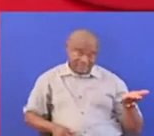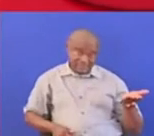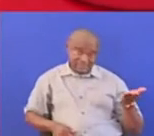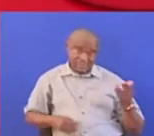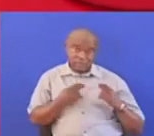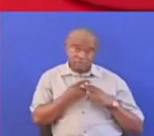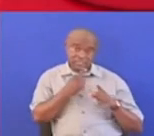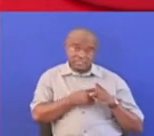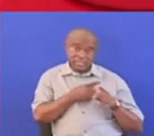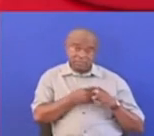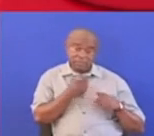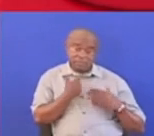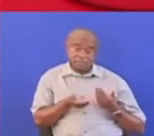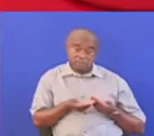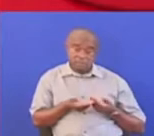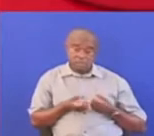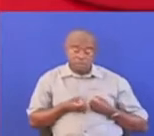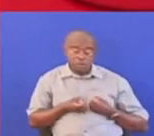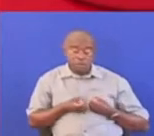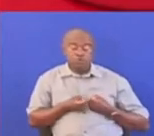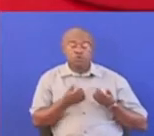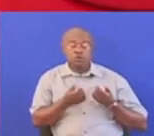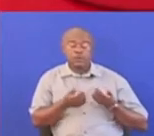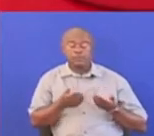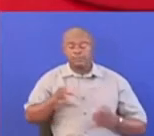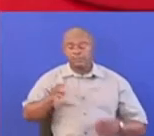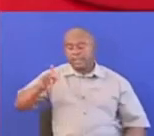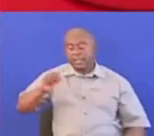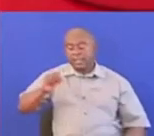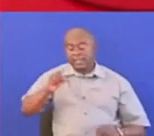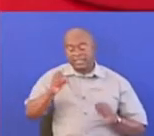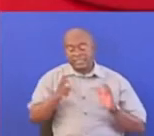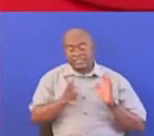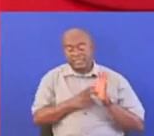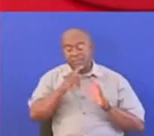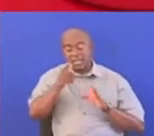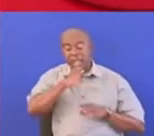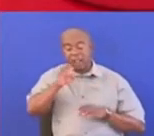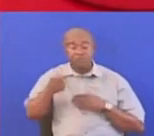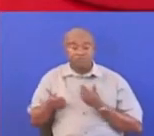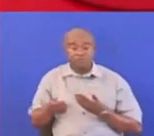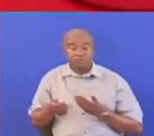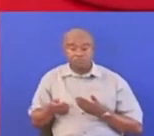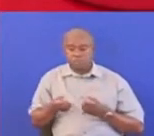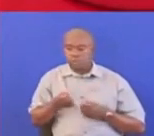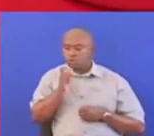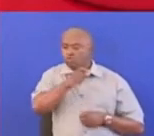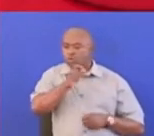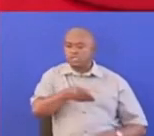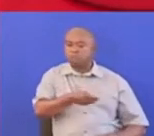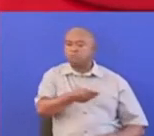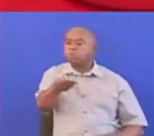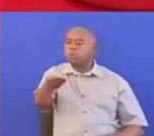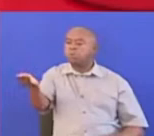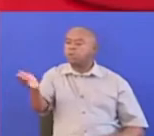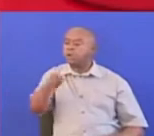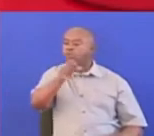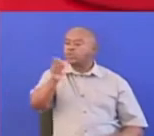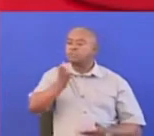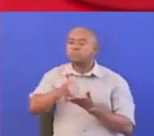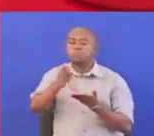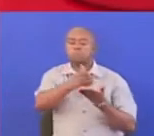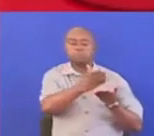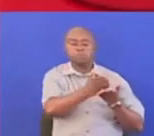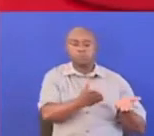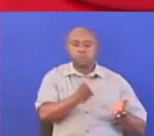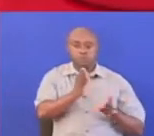Suluhu Hassan kwa kutoa hekari zaidi ya 74,000 na kuweza kuwagaia wananchi. Mheshimiwa Rais